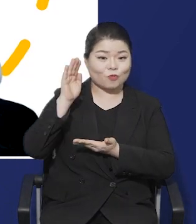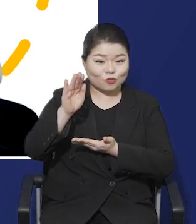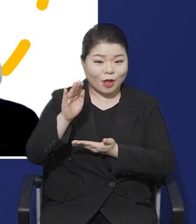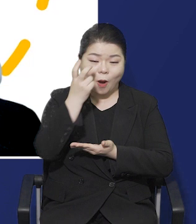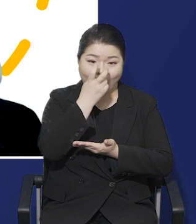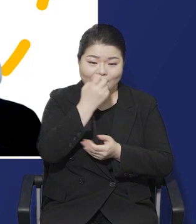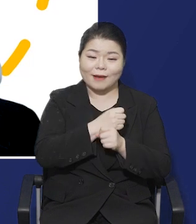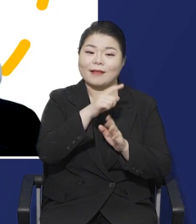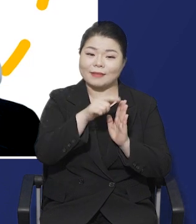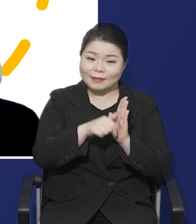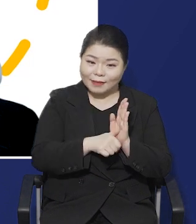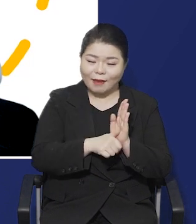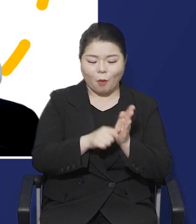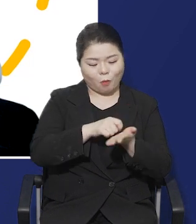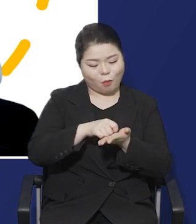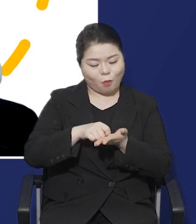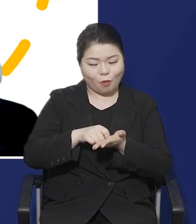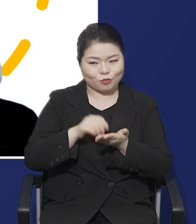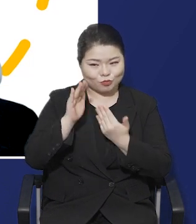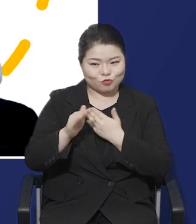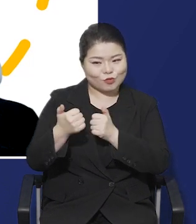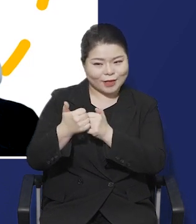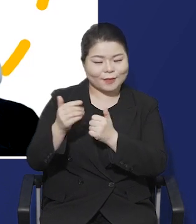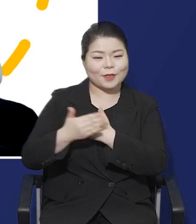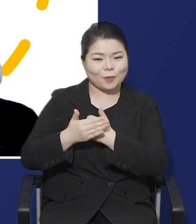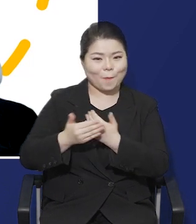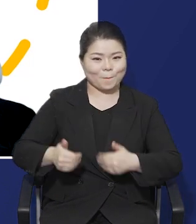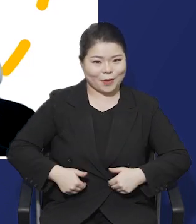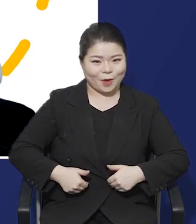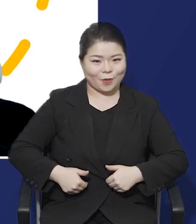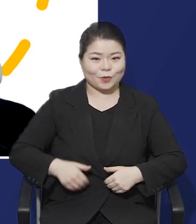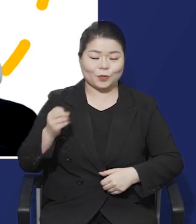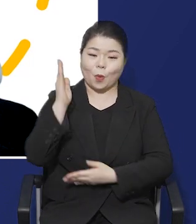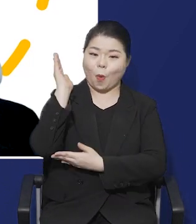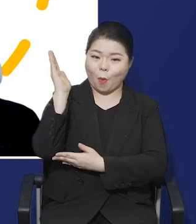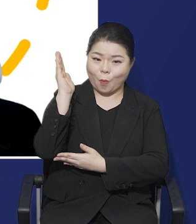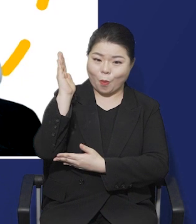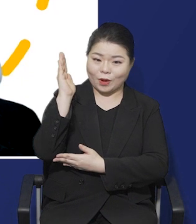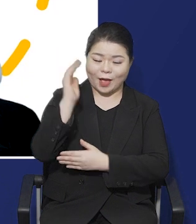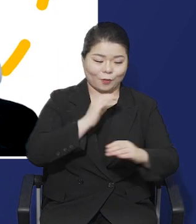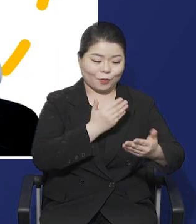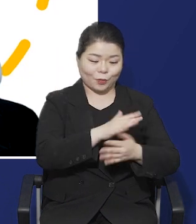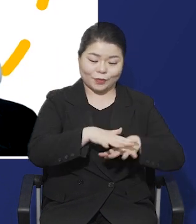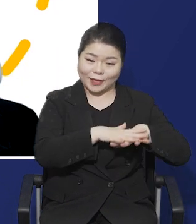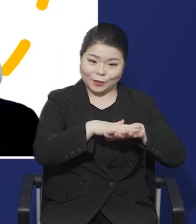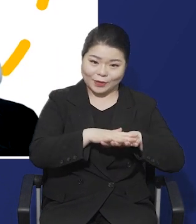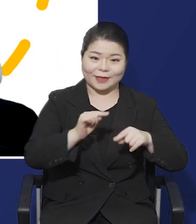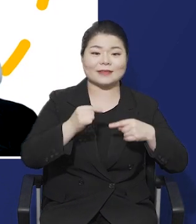사후에 관리할 수 있는 그런 방법적으로 가야 되며, 또한 세미나 그리고 네트워킹 참여도